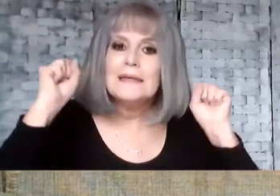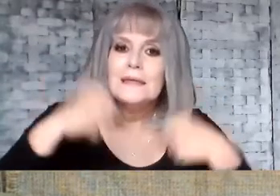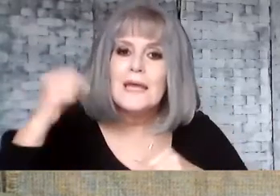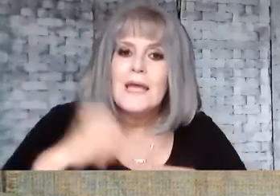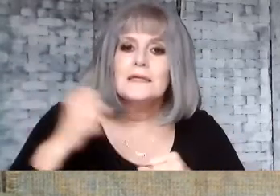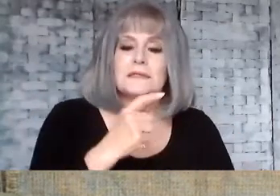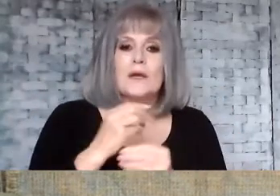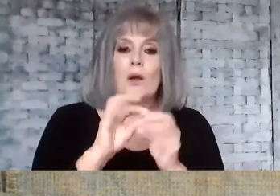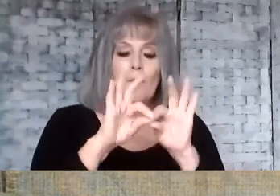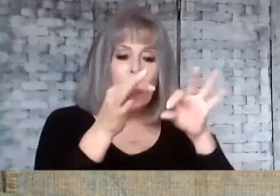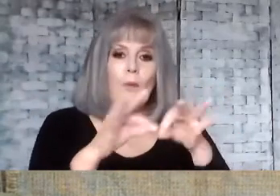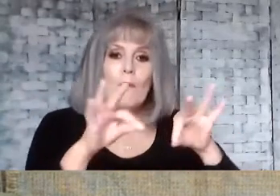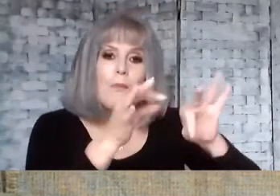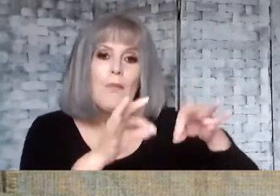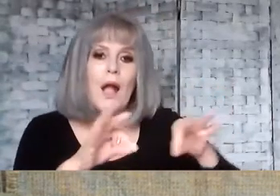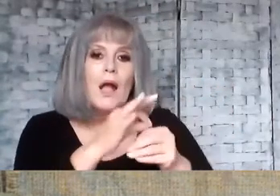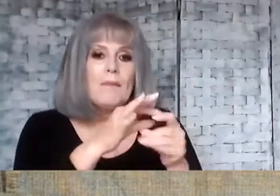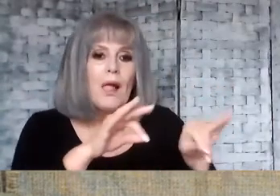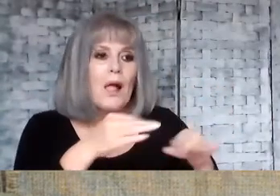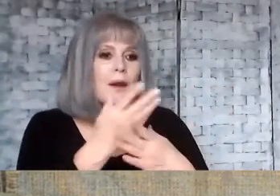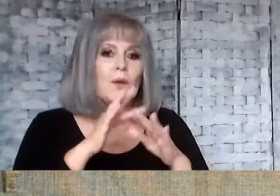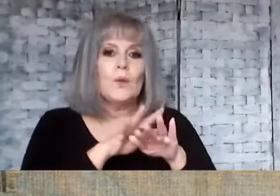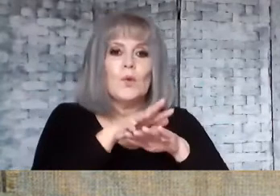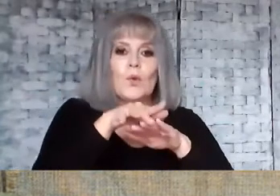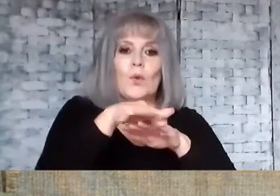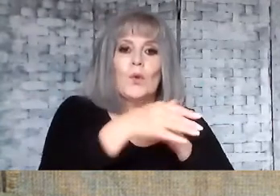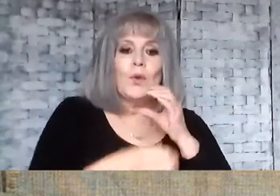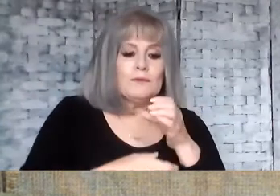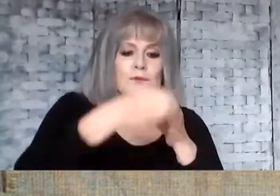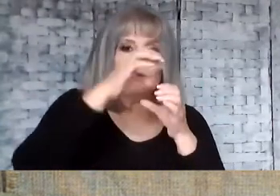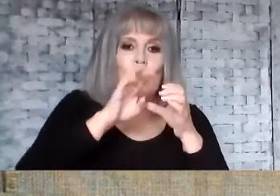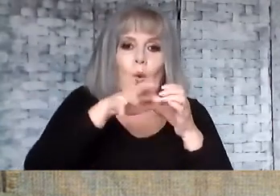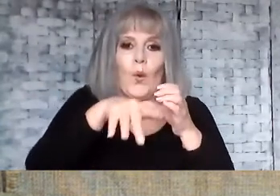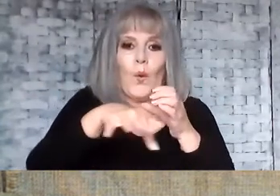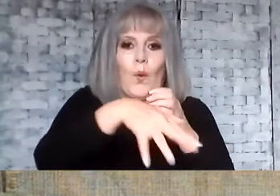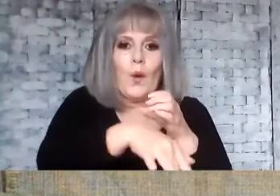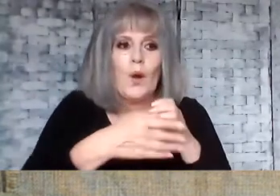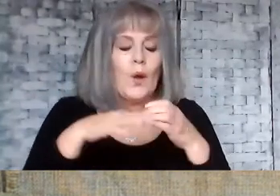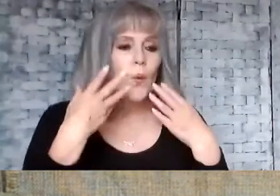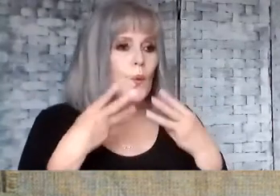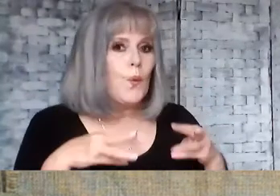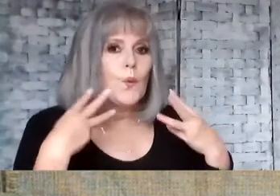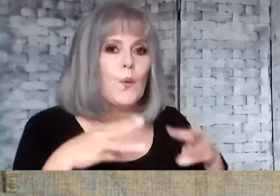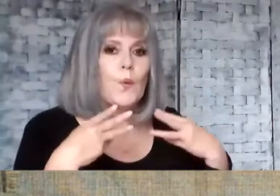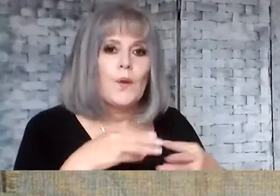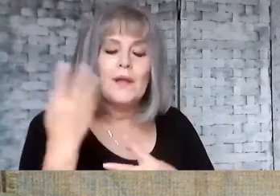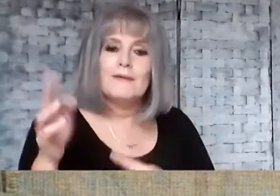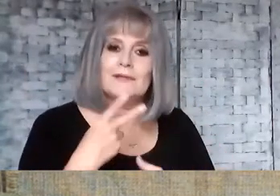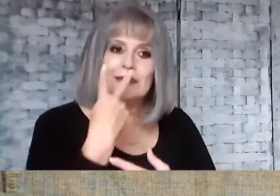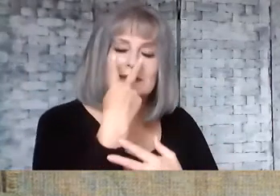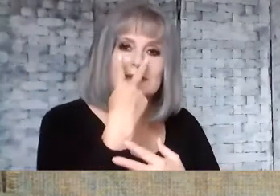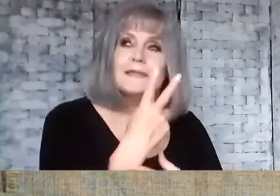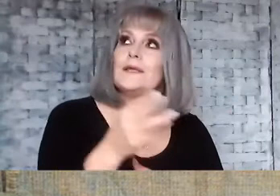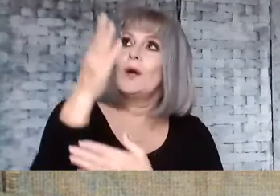dra, dit vorm amandels, en die amandels word ryp. Want in Godse heerlijkheid